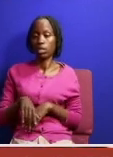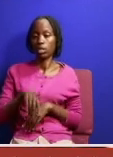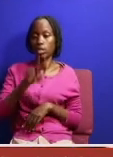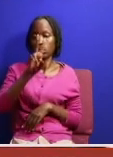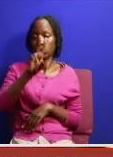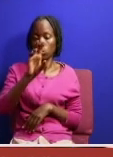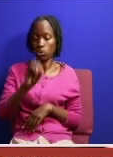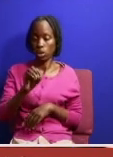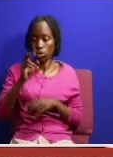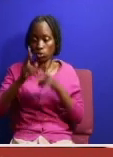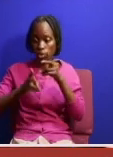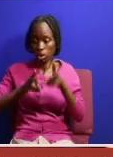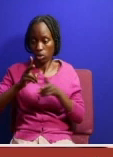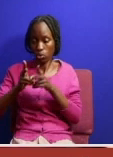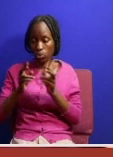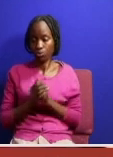2022